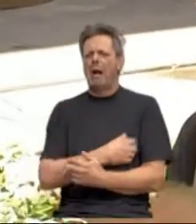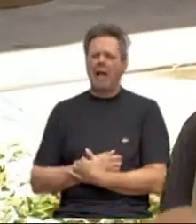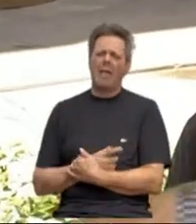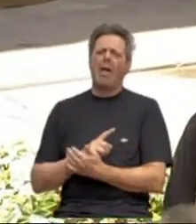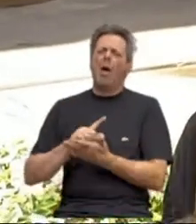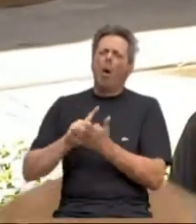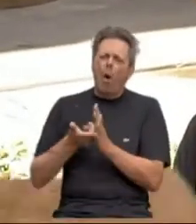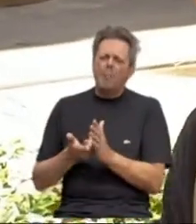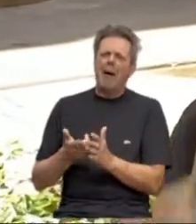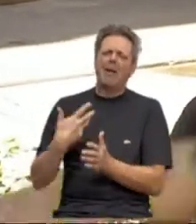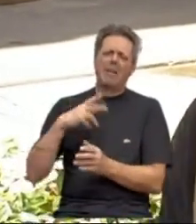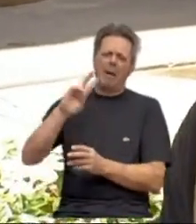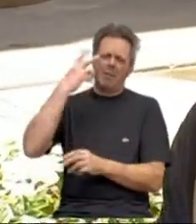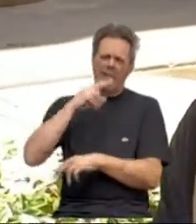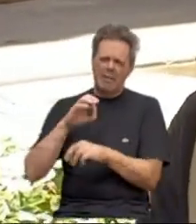na usta,